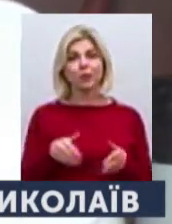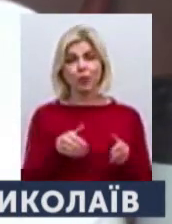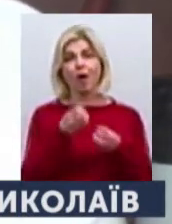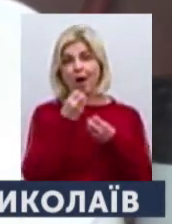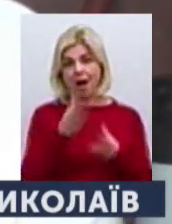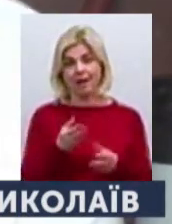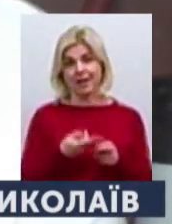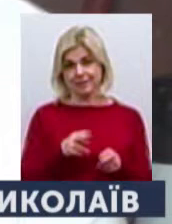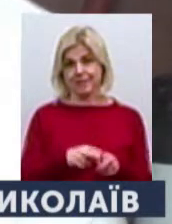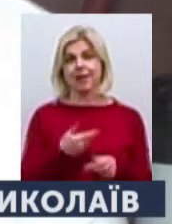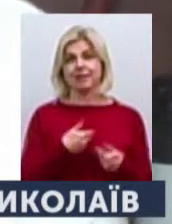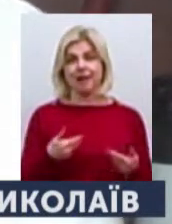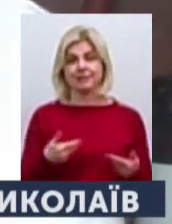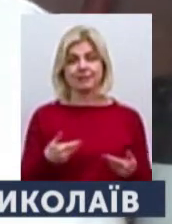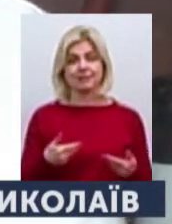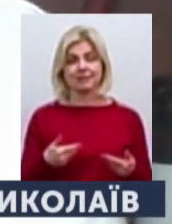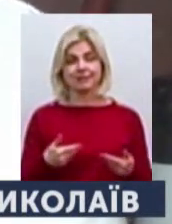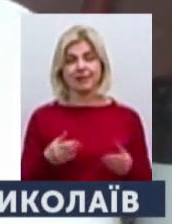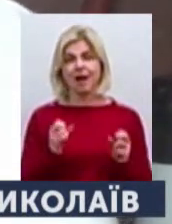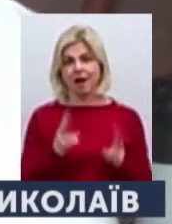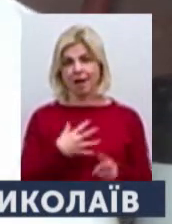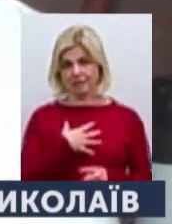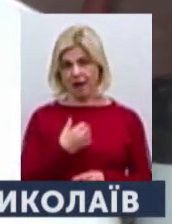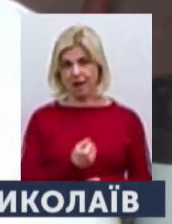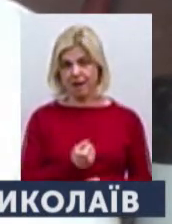нас як закаляє.